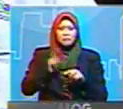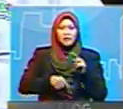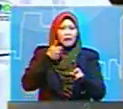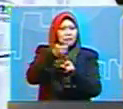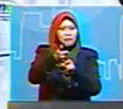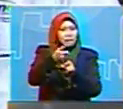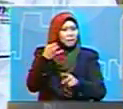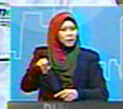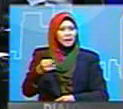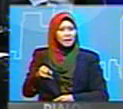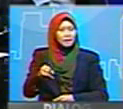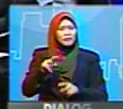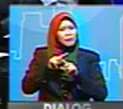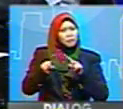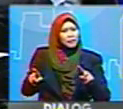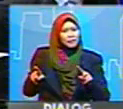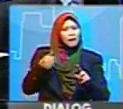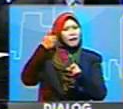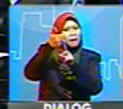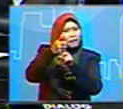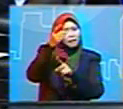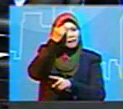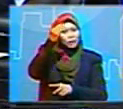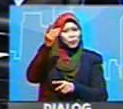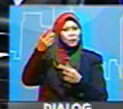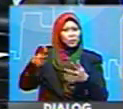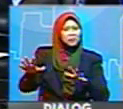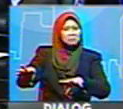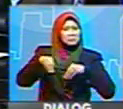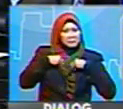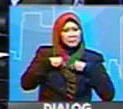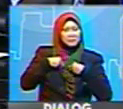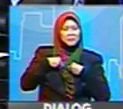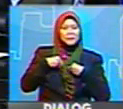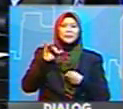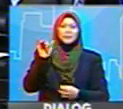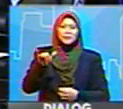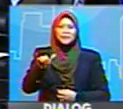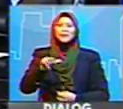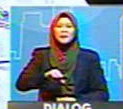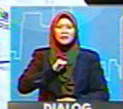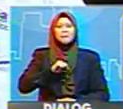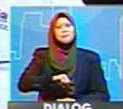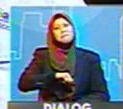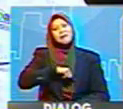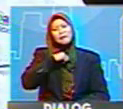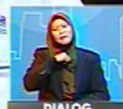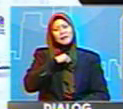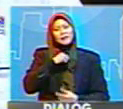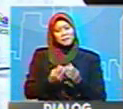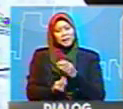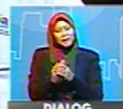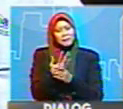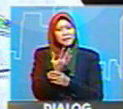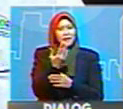Datuk itu telah pun disambut saya amat bangga dengan perkembangan terbaru